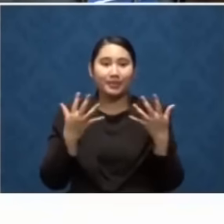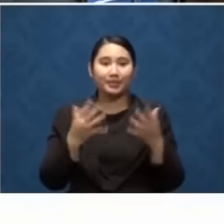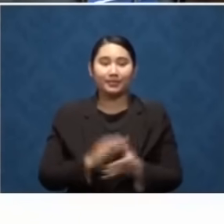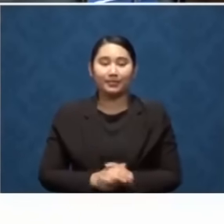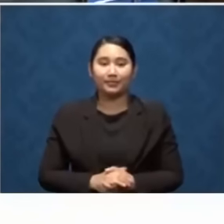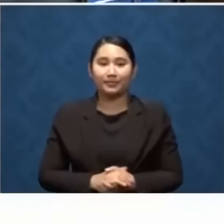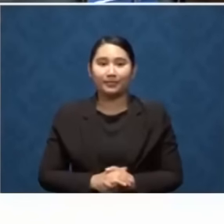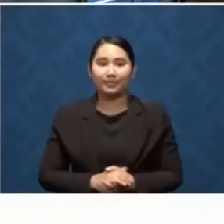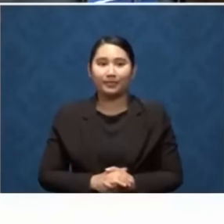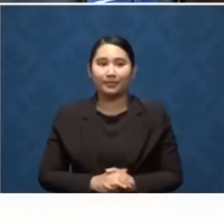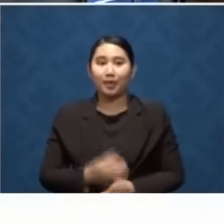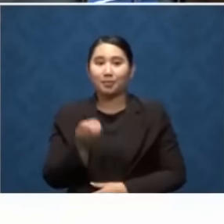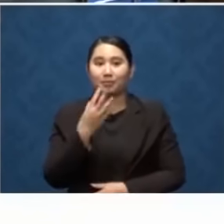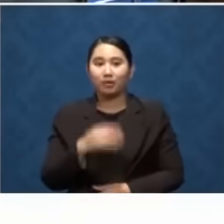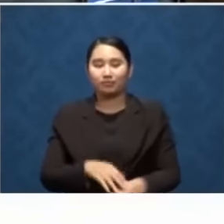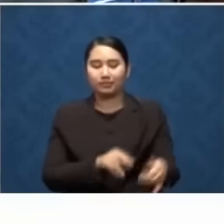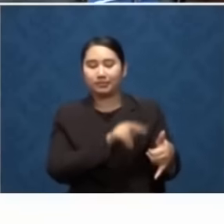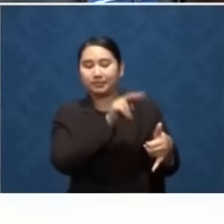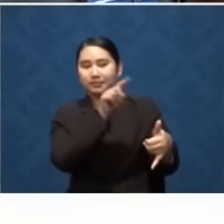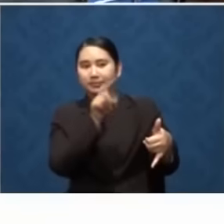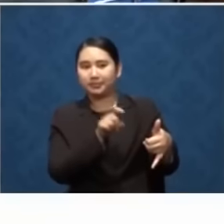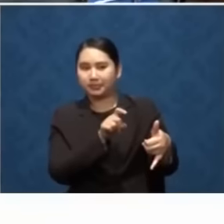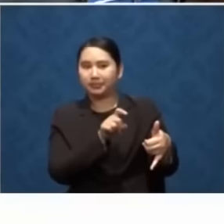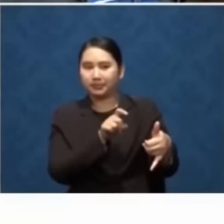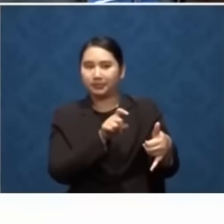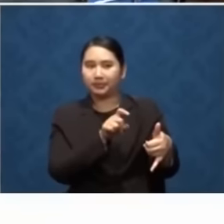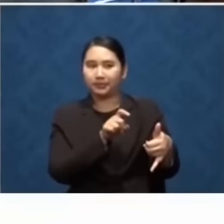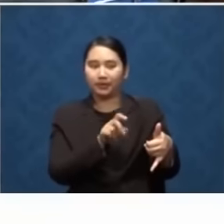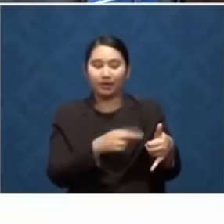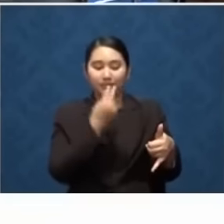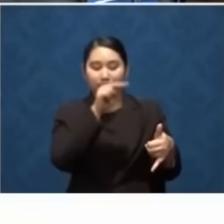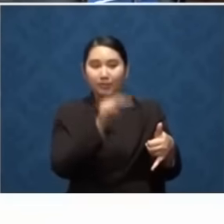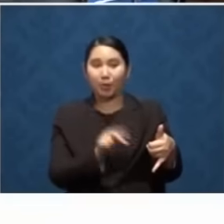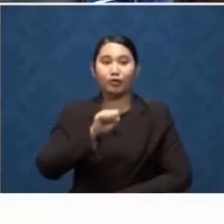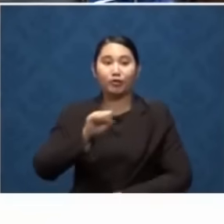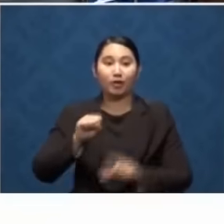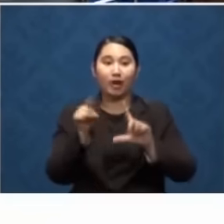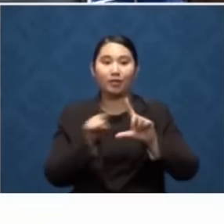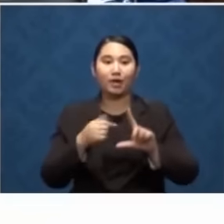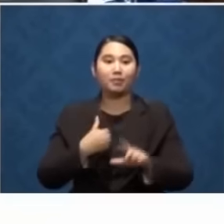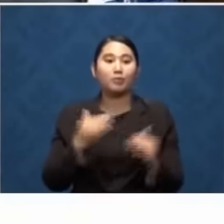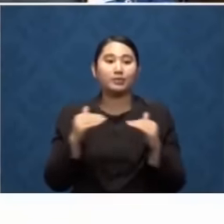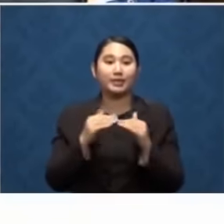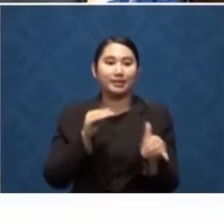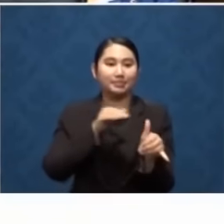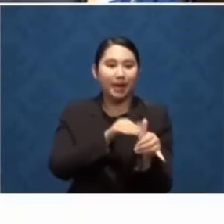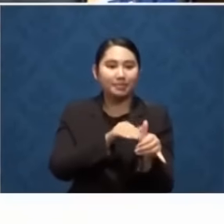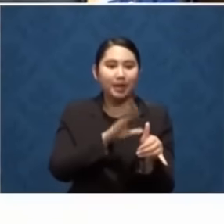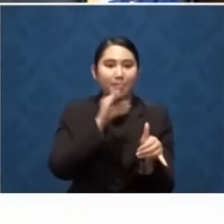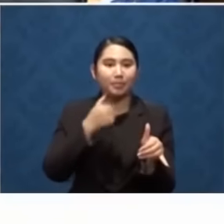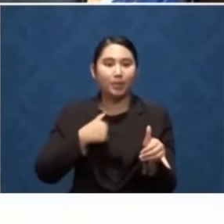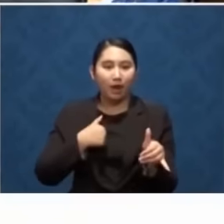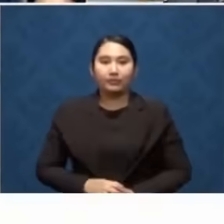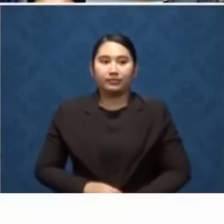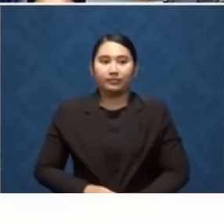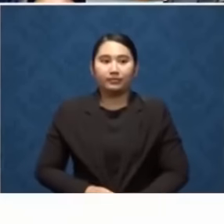ว่าสมมติฐานไว้ว่าบริสุทธิ์ไว้ก่อน presumption of innocence จากนั้นนายชัยธวัฒน์ตุลาธนส.